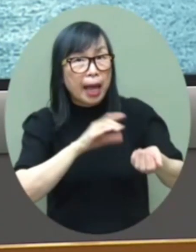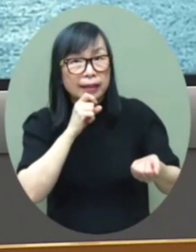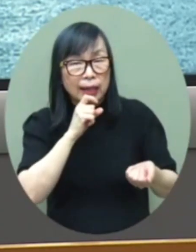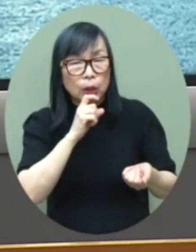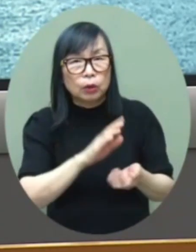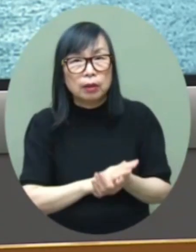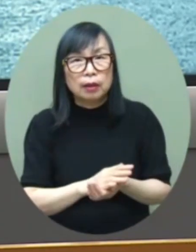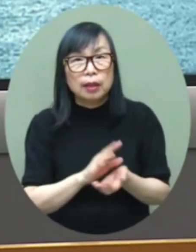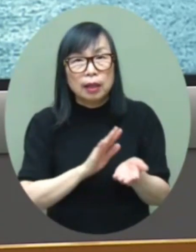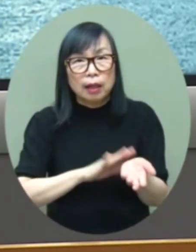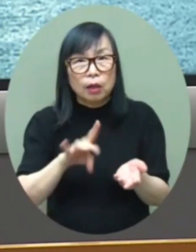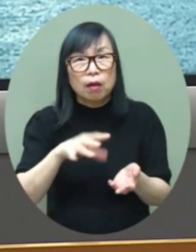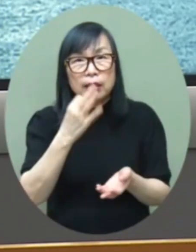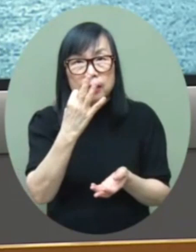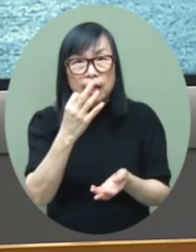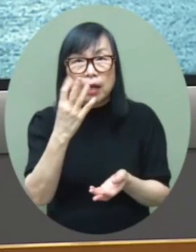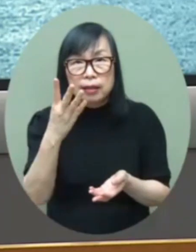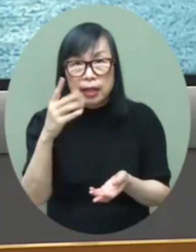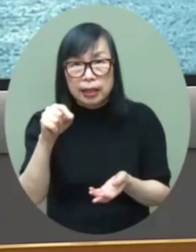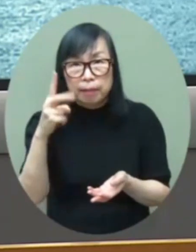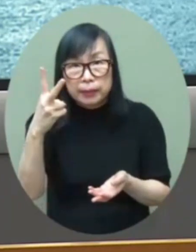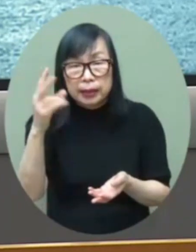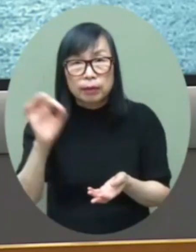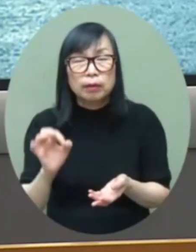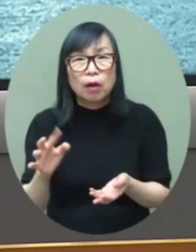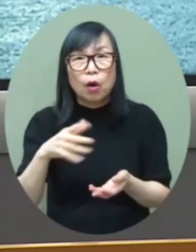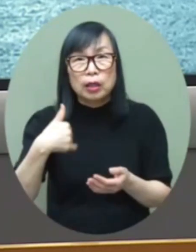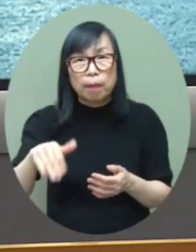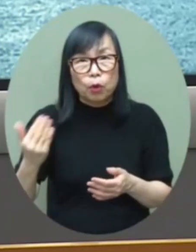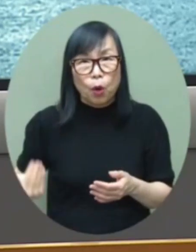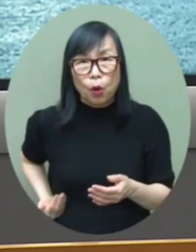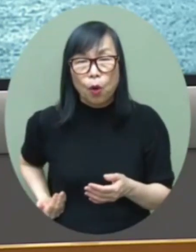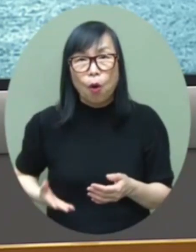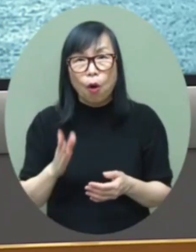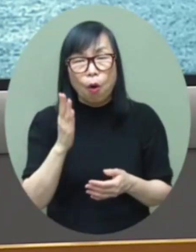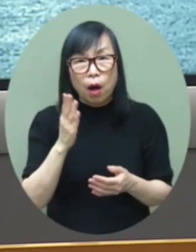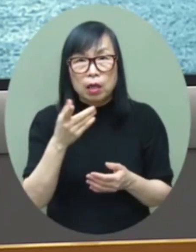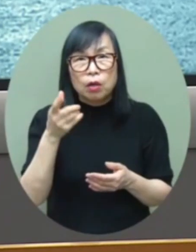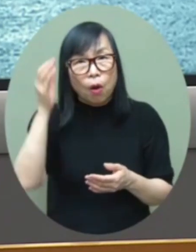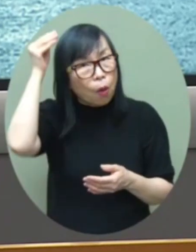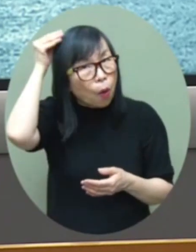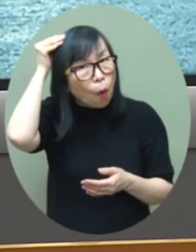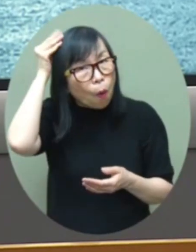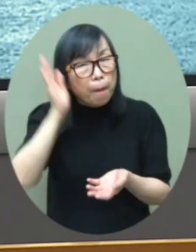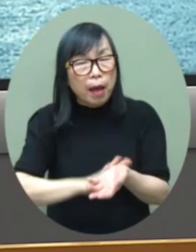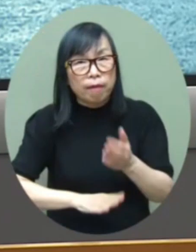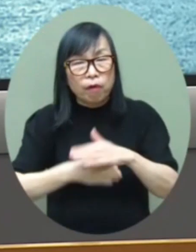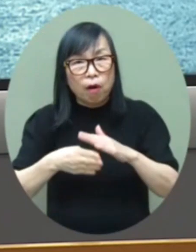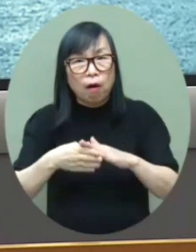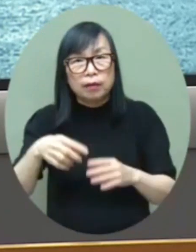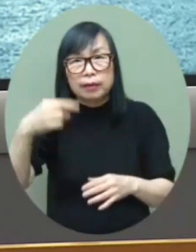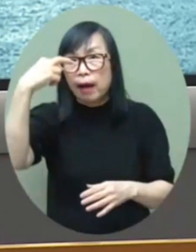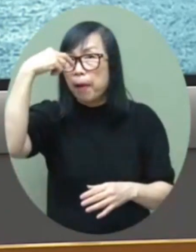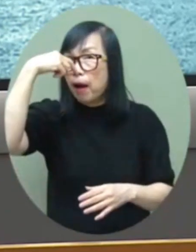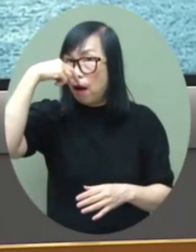CT value 34.2， 就入院就入了廣華醫院的腦外科病房，情形都是持續地惡